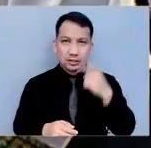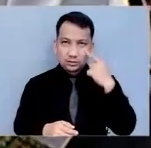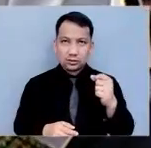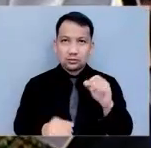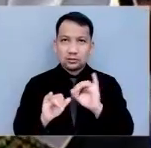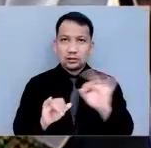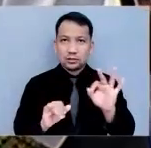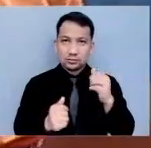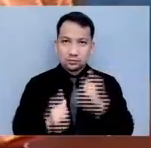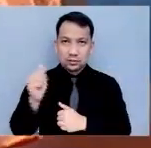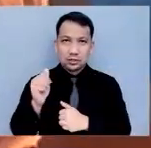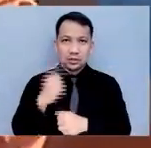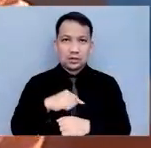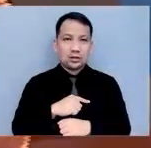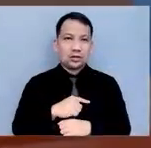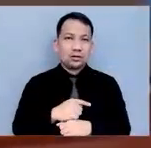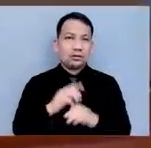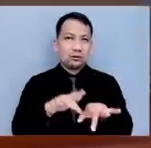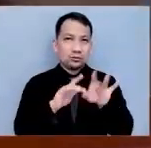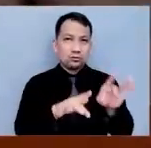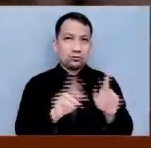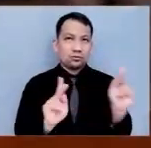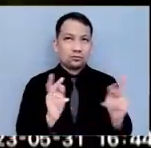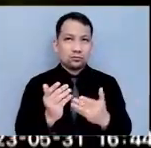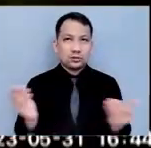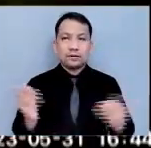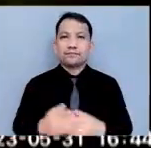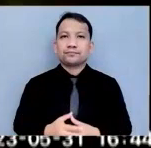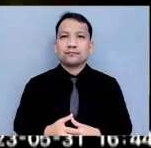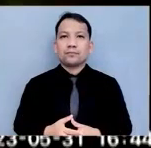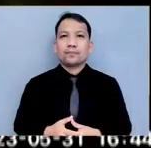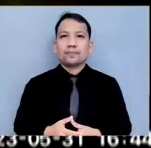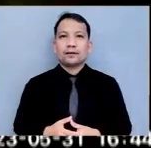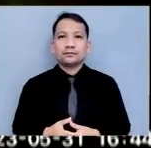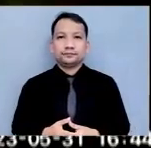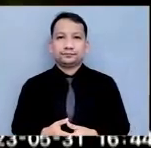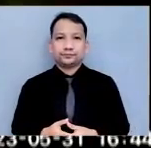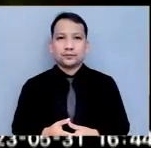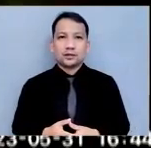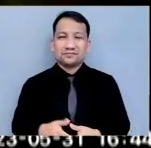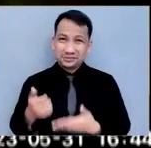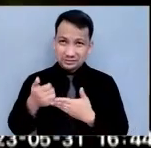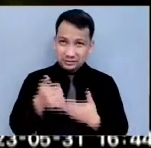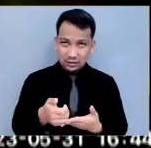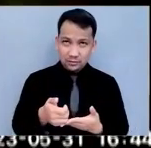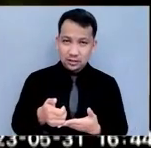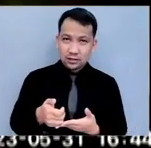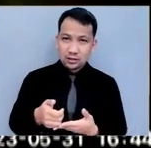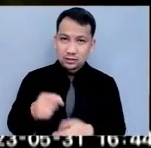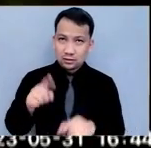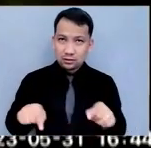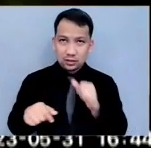hindi mapupunan ito, dehado ang taong bayan. Sa halip na ito ay matustusan ang mga